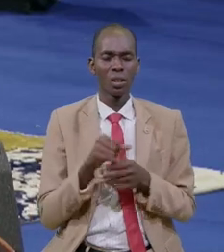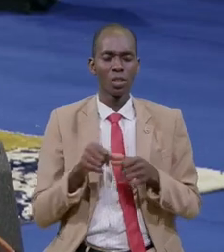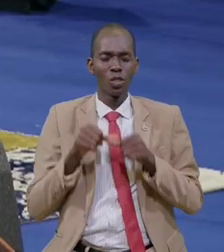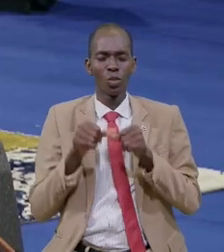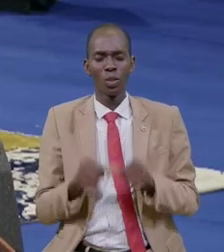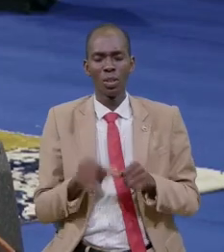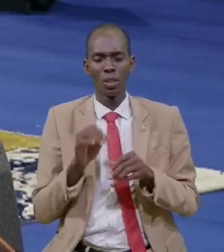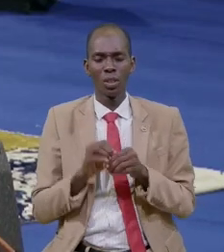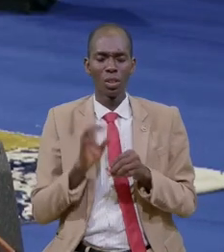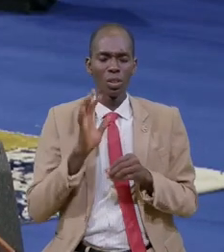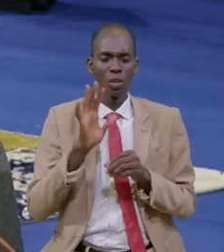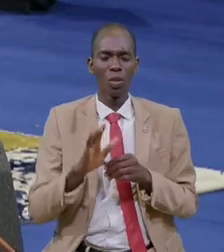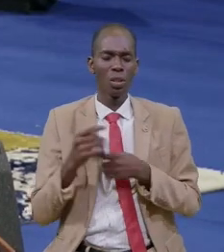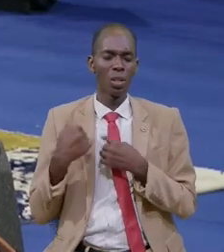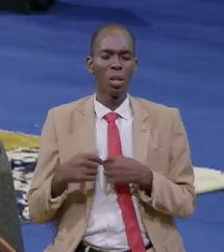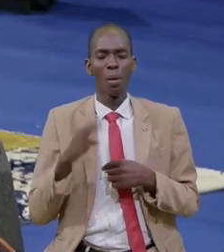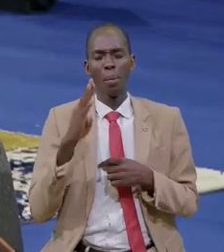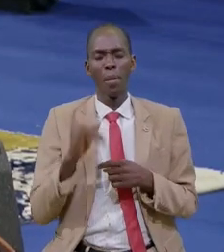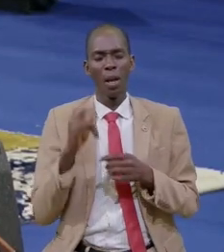vos cœurs par la foi,